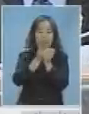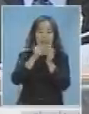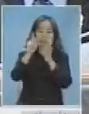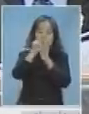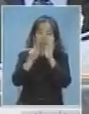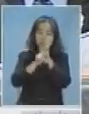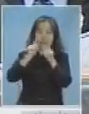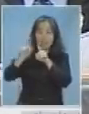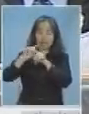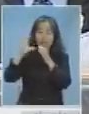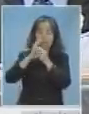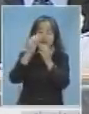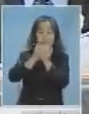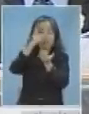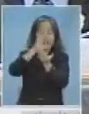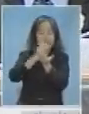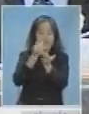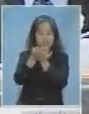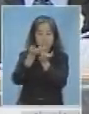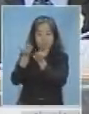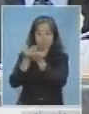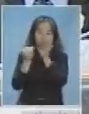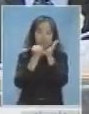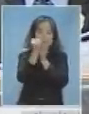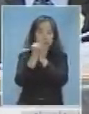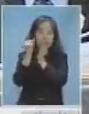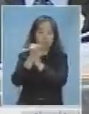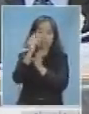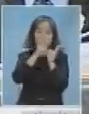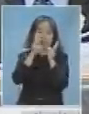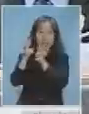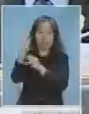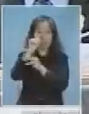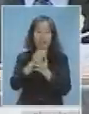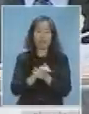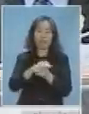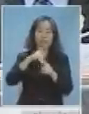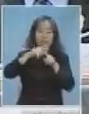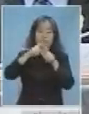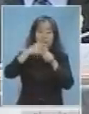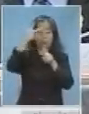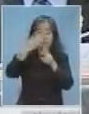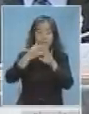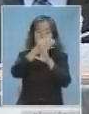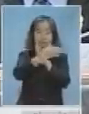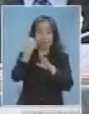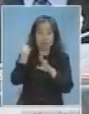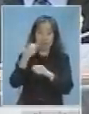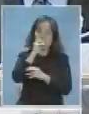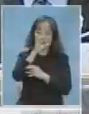างยิ่งวินัยทางด้านงบประมาณครับผมขออนุญาตเรียนเลยนะครับในช่วง2เดือนกว่านั้นผมได้พูดกับท่านประธานอภิวันหล